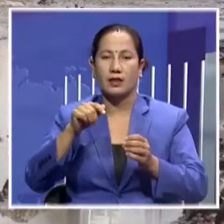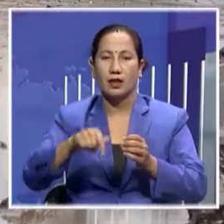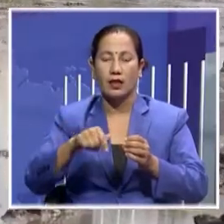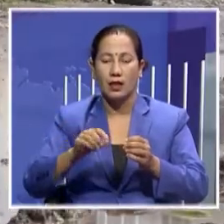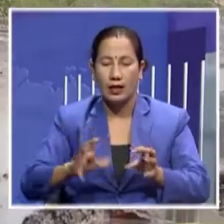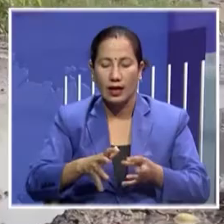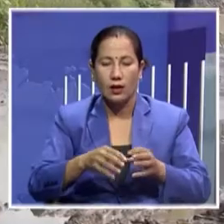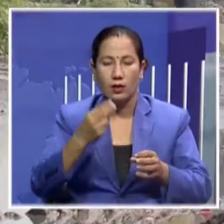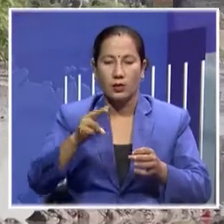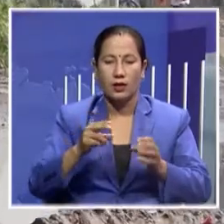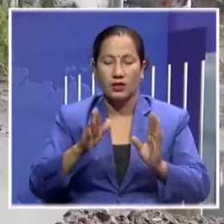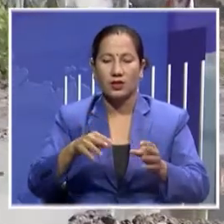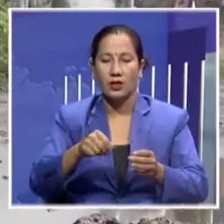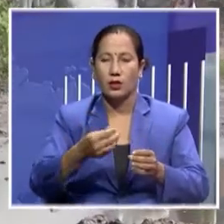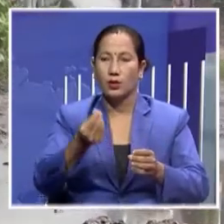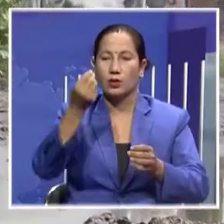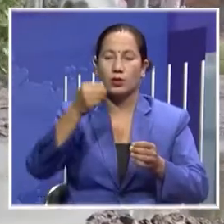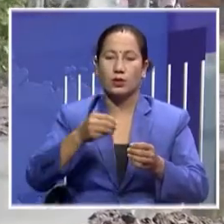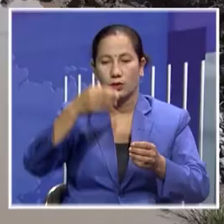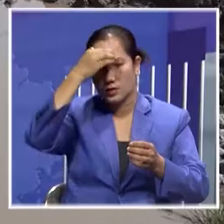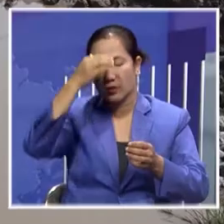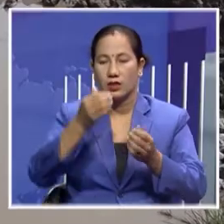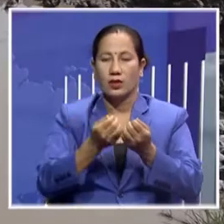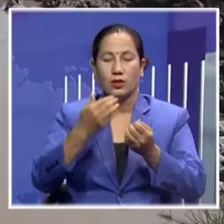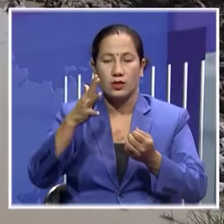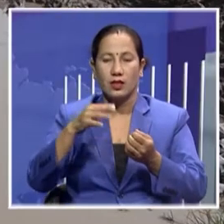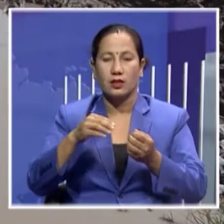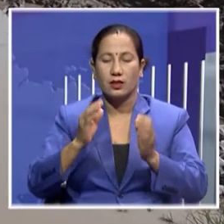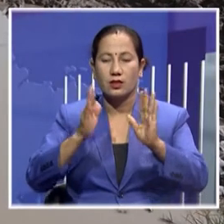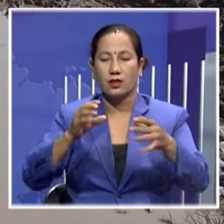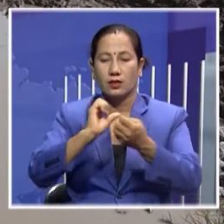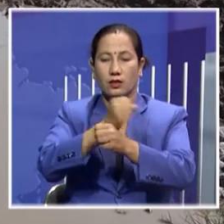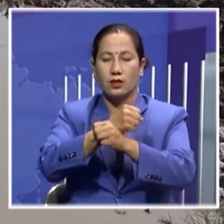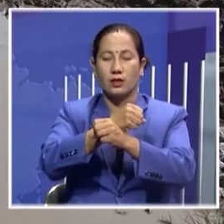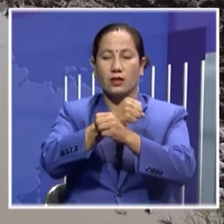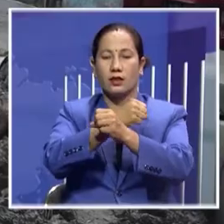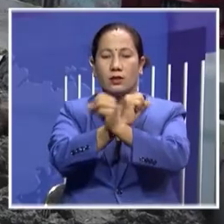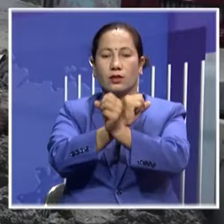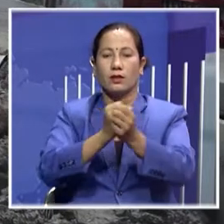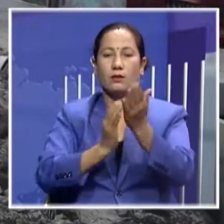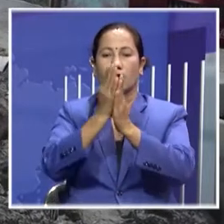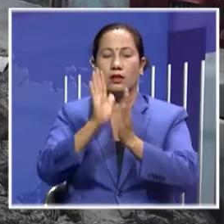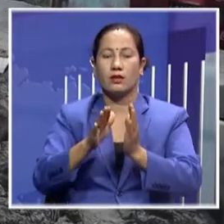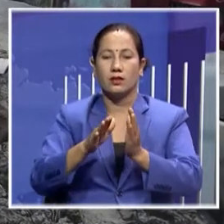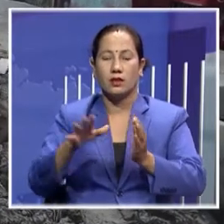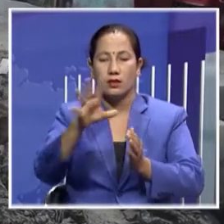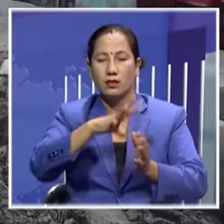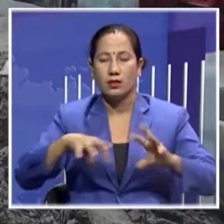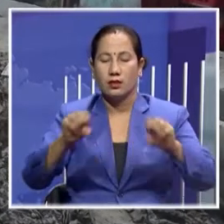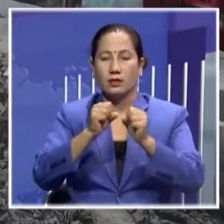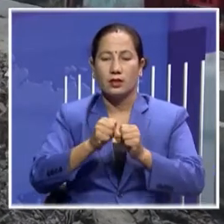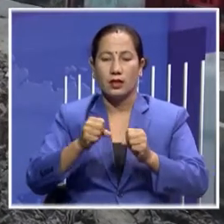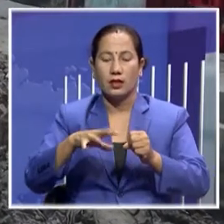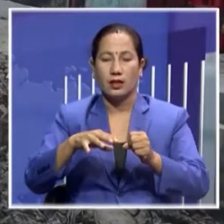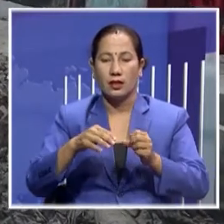खाल्डाखुल्डी भएका सडकले हिलो र धुलोको मात्रै समस्या गरेको छैन, सडक दुर्घटनाको जोखिम पनि बढाएको छ। सर्वसाधारणले सम्बन्धित